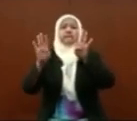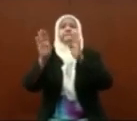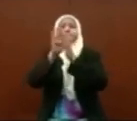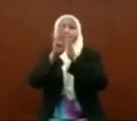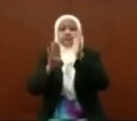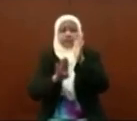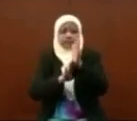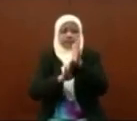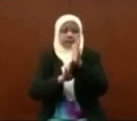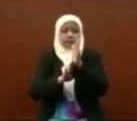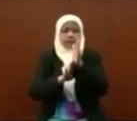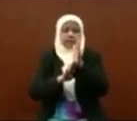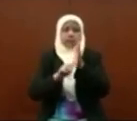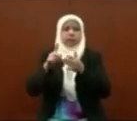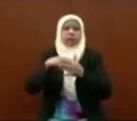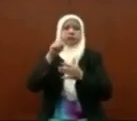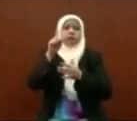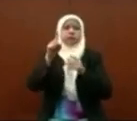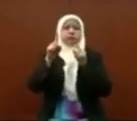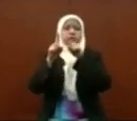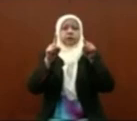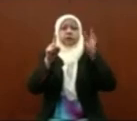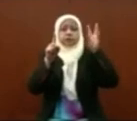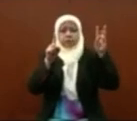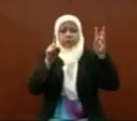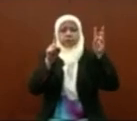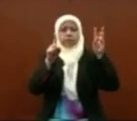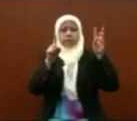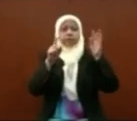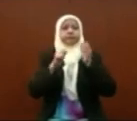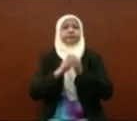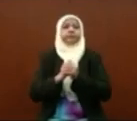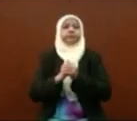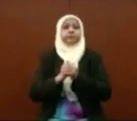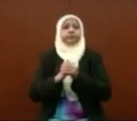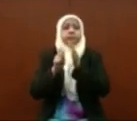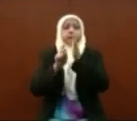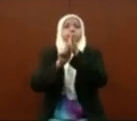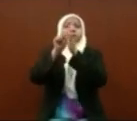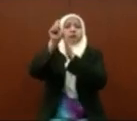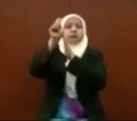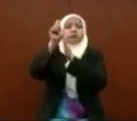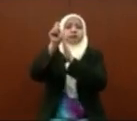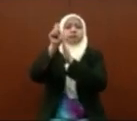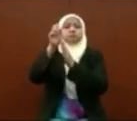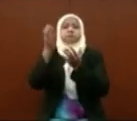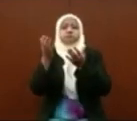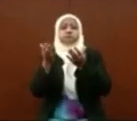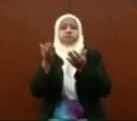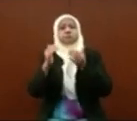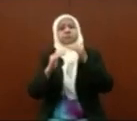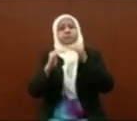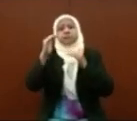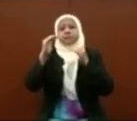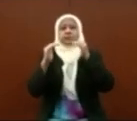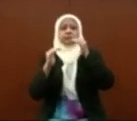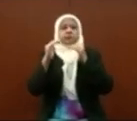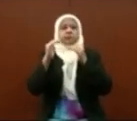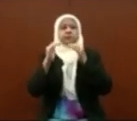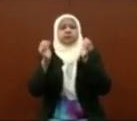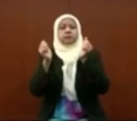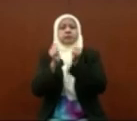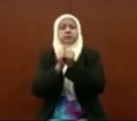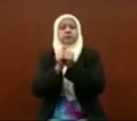Ringgit yang bertempo Januari hingga Juni 2010 satu yang mana yang lebih tinggi berbanding jumlah pelaburan yang diterima